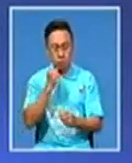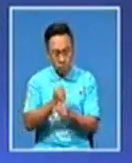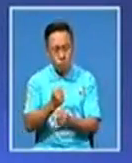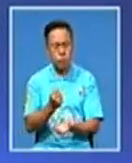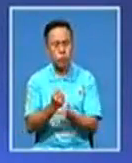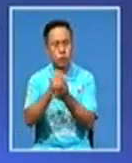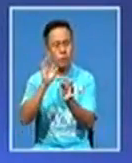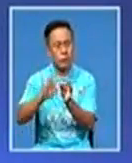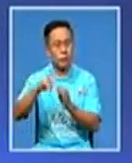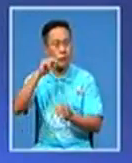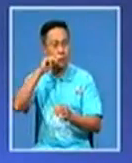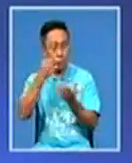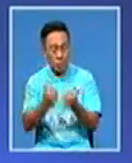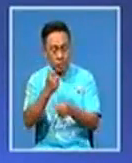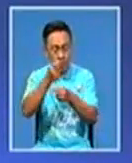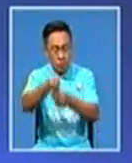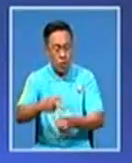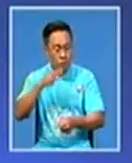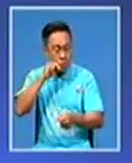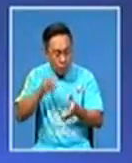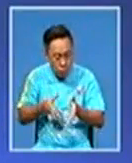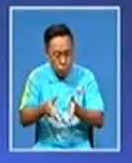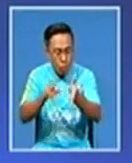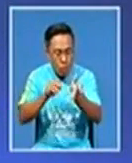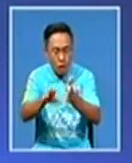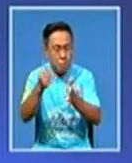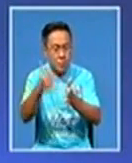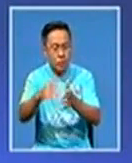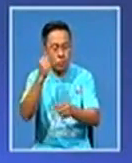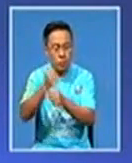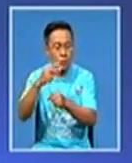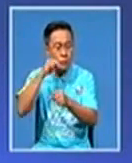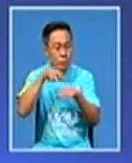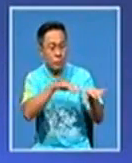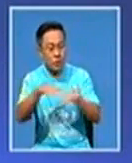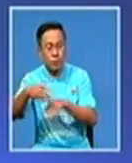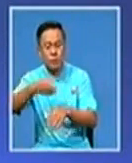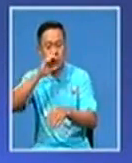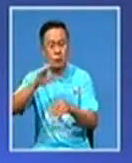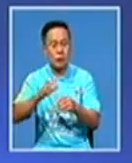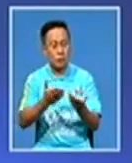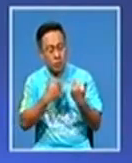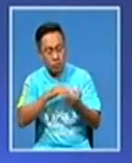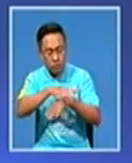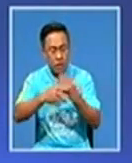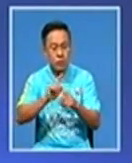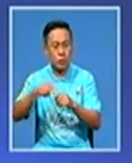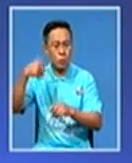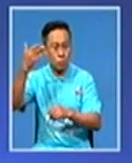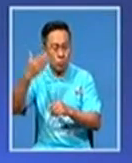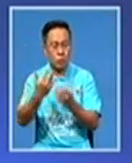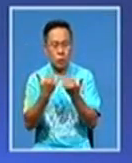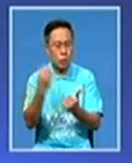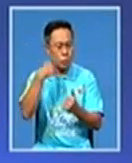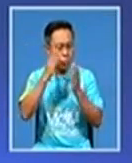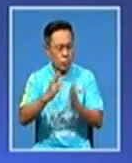ขาได้นะครับเพราะเราต้องเก็บน้ำมาไว้อุปโภคบริโภคเพราะนั้นเท่ากับว่าเราก็ทำให้เขาลำบากอยู่เหมือนกันแต่ทุกคนก็ต้องใช้น้ำหมดนะครับเพราะนั้นต้อง